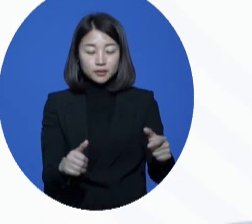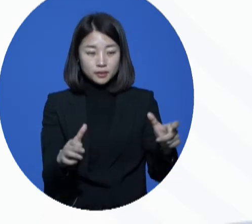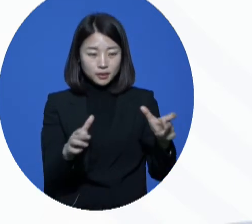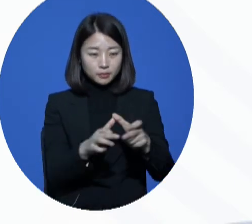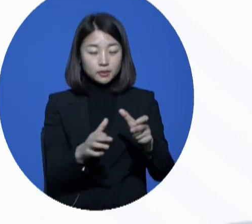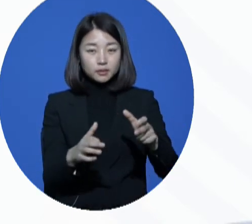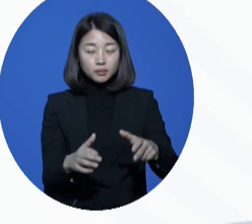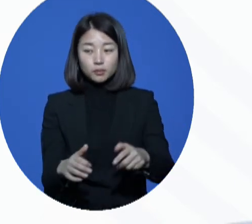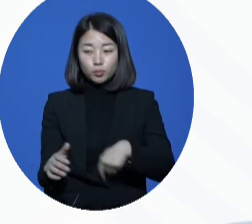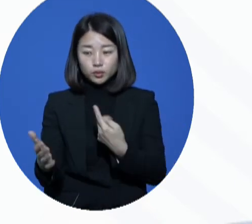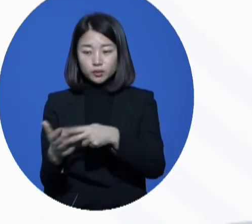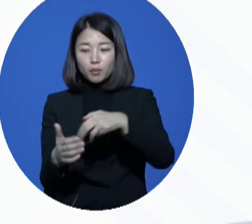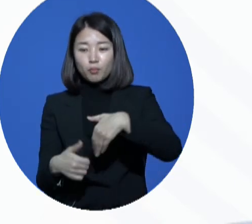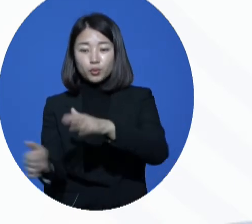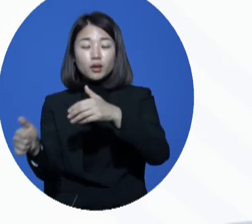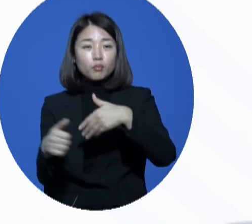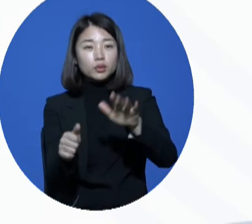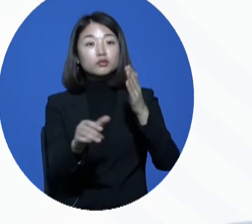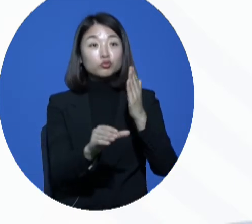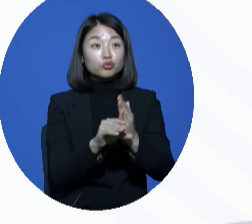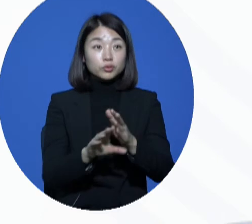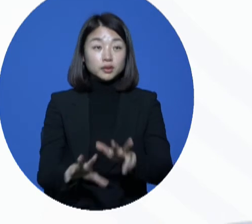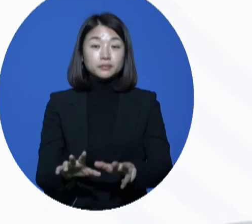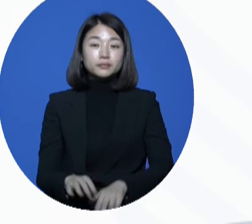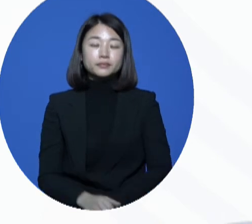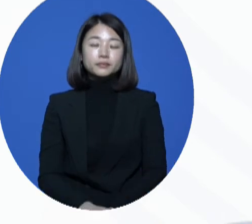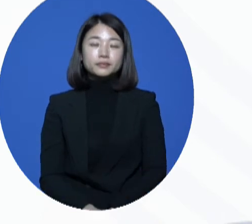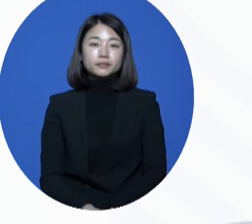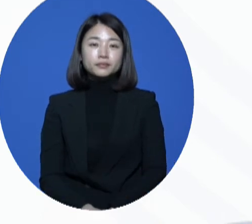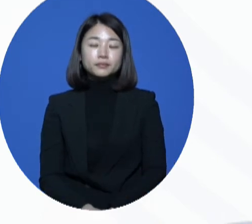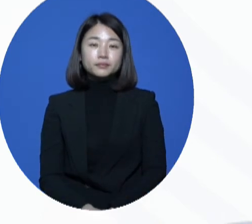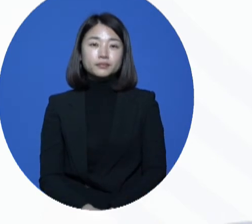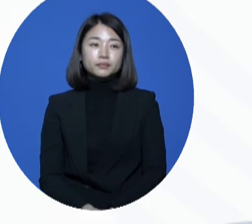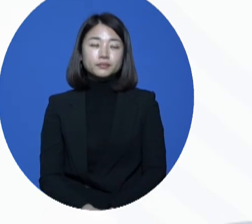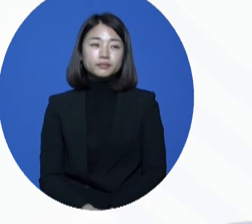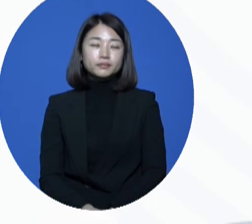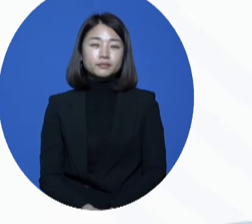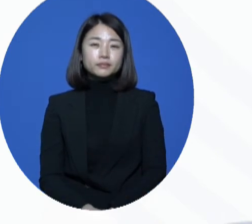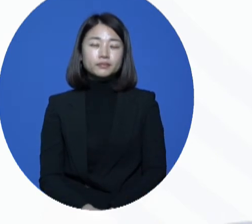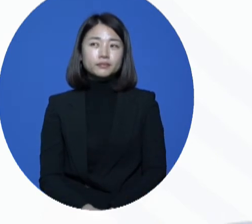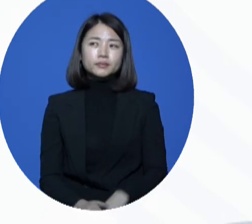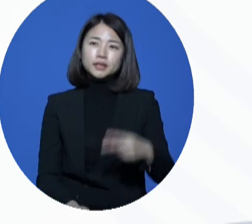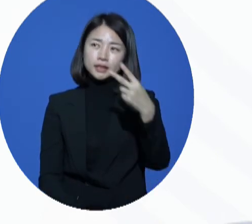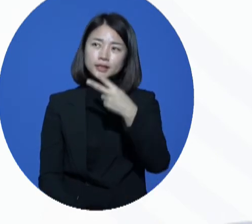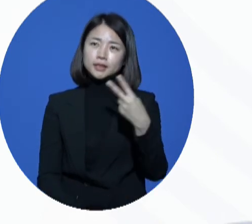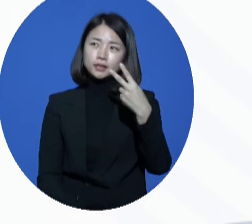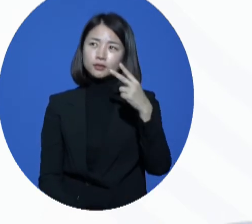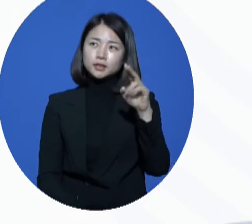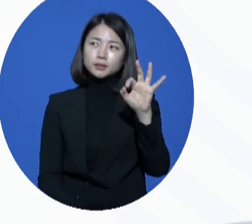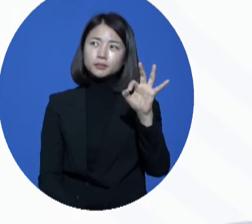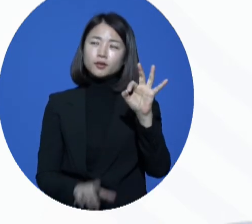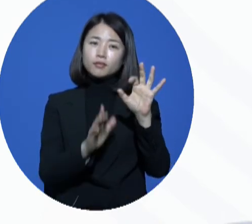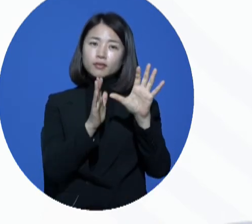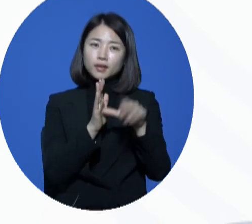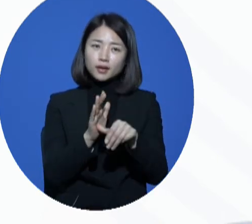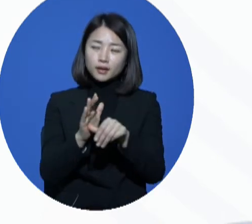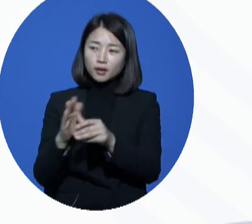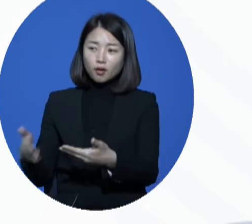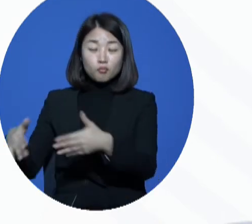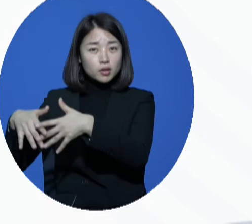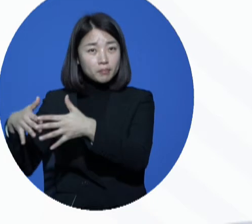그런 공간으로 탈바꿈하고 있습니다. 그리고 중요한 탈시설 소송이 2010년 초반에